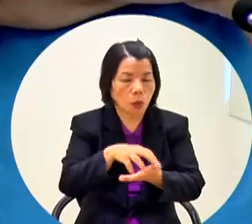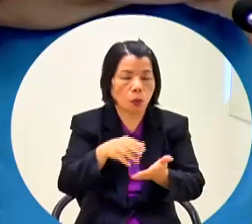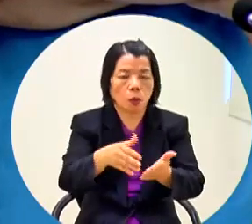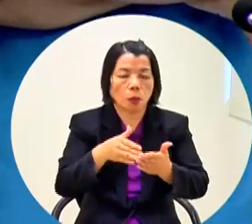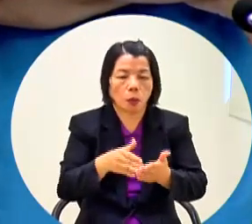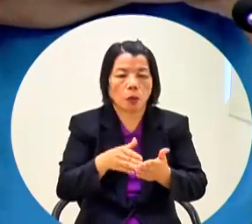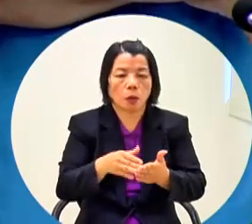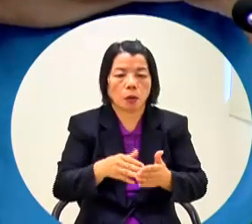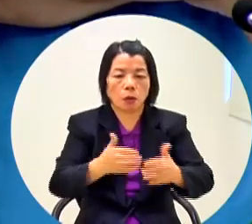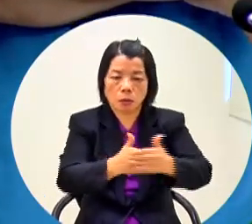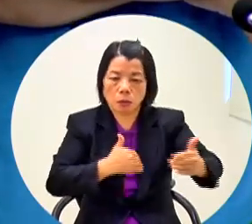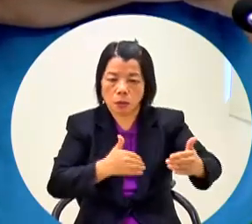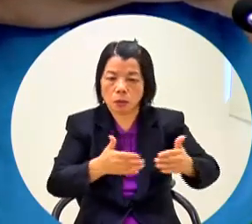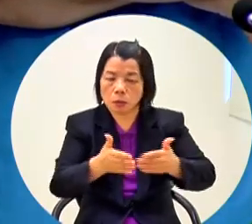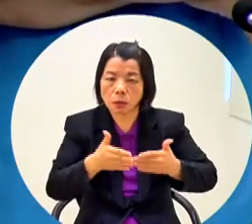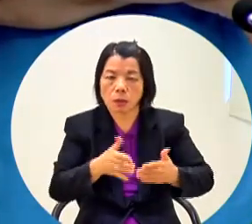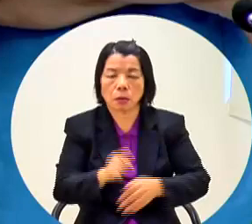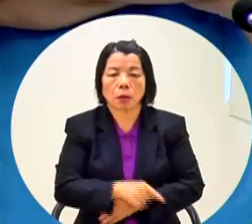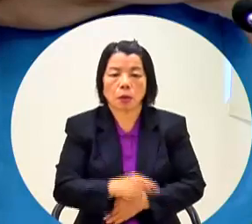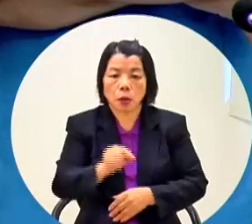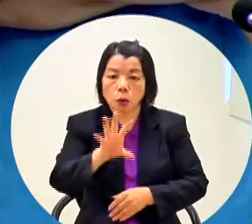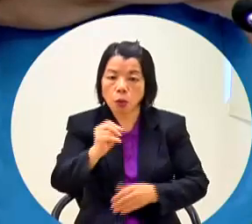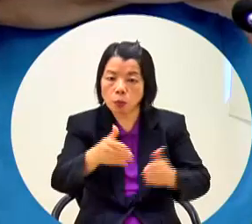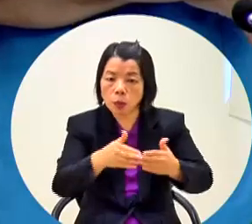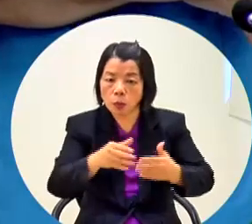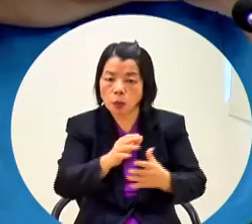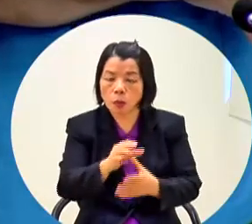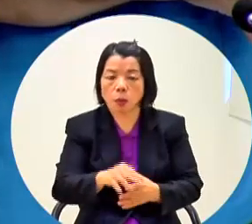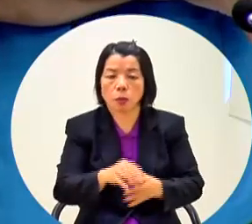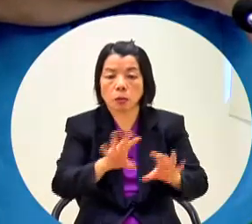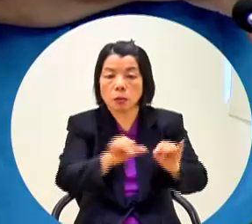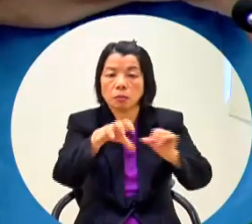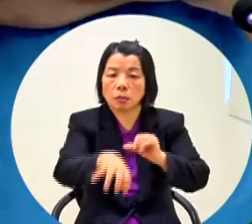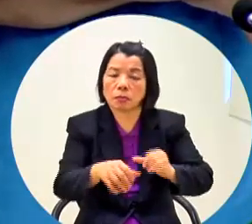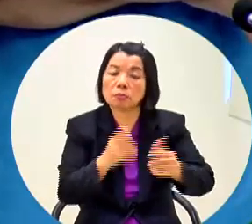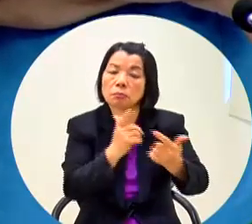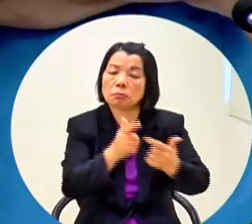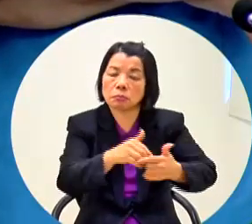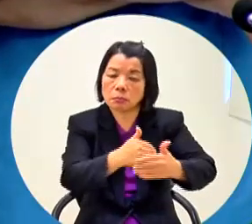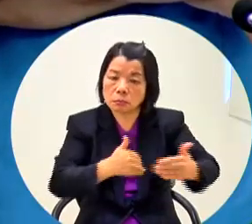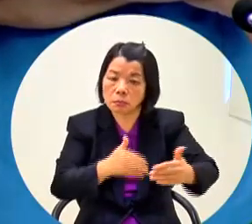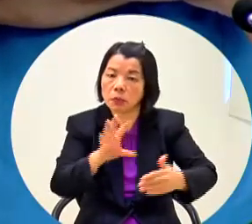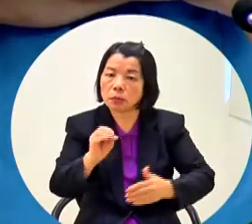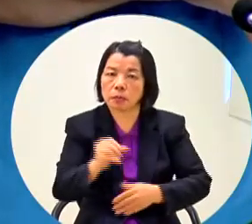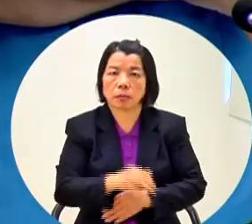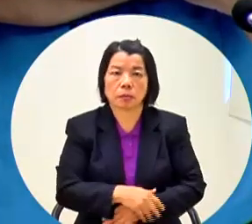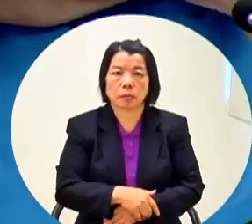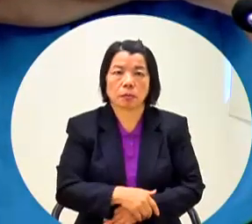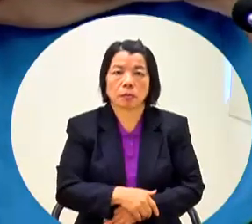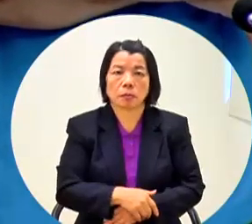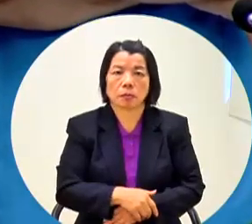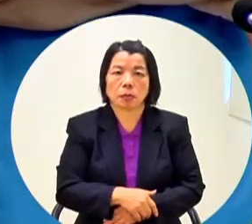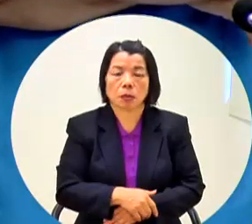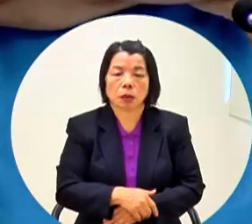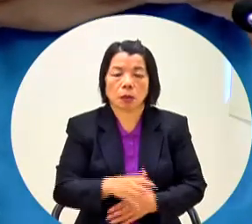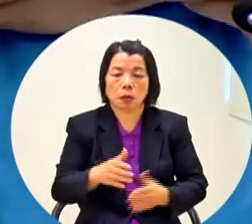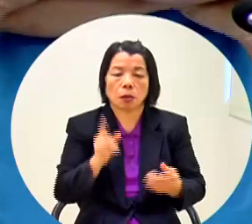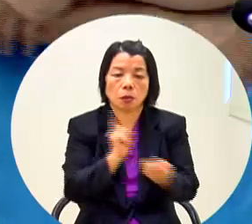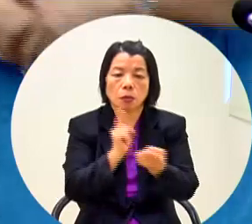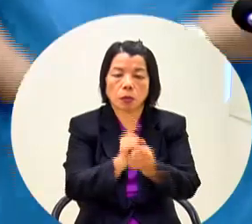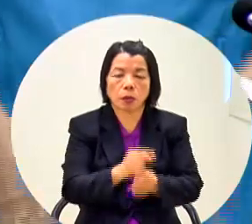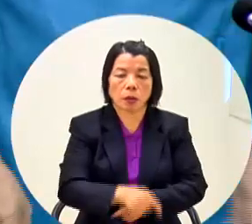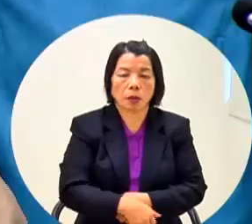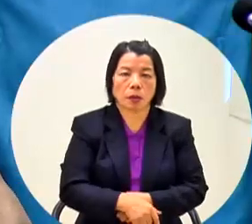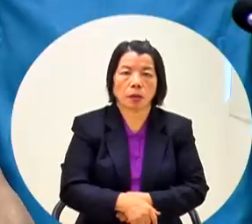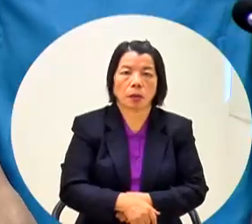没有腾个地方出来让他们隔离？当然不包括金警消，就